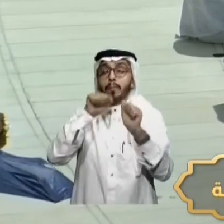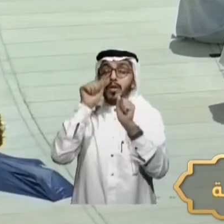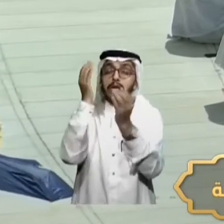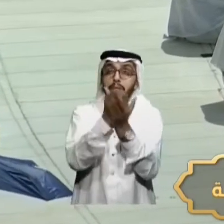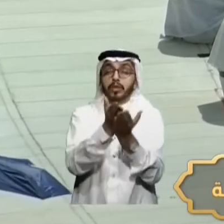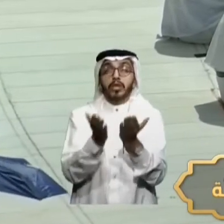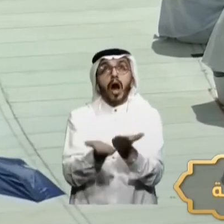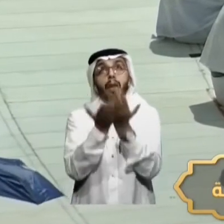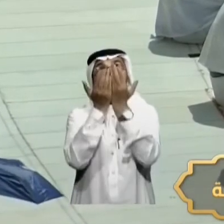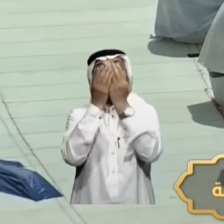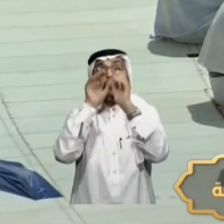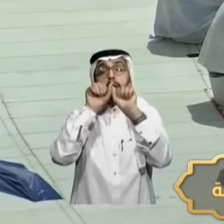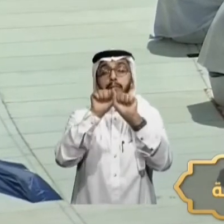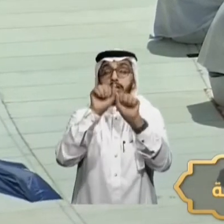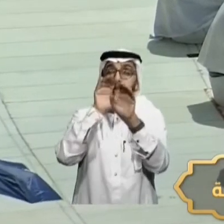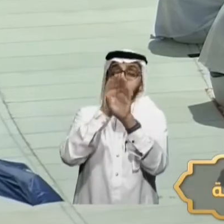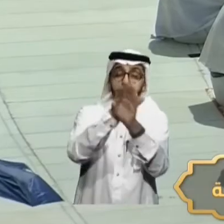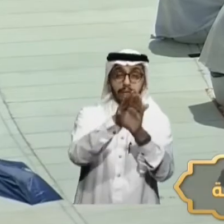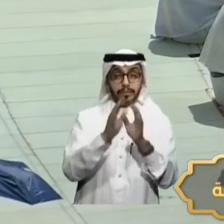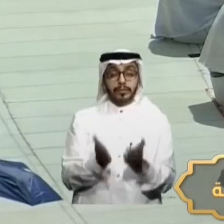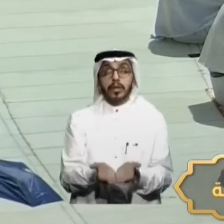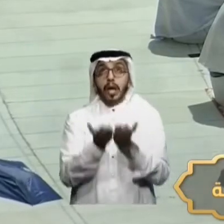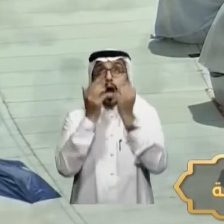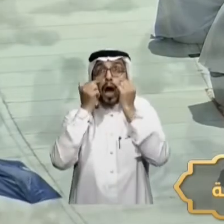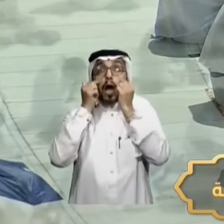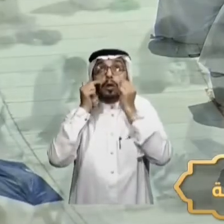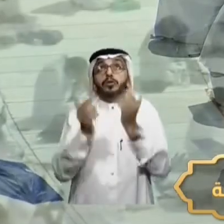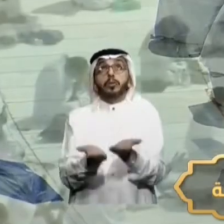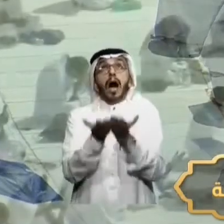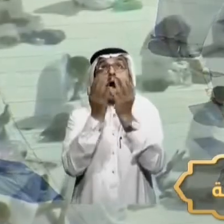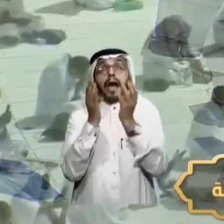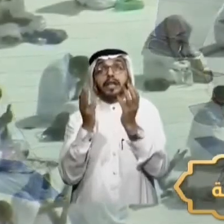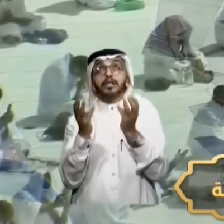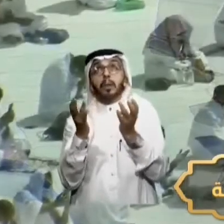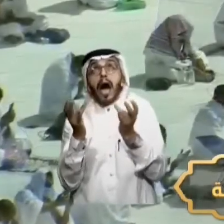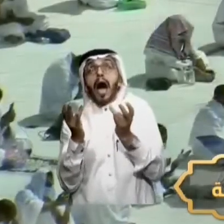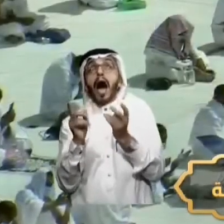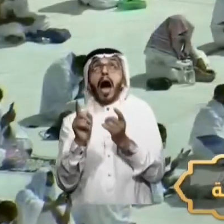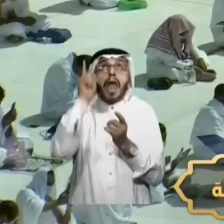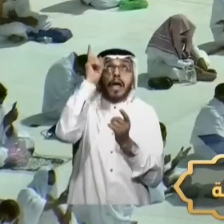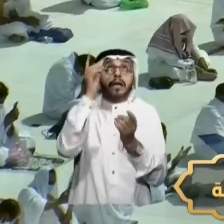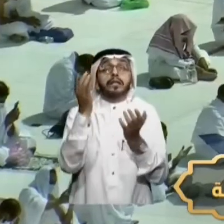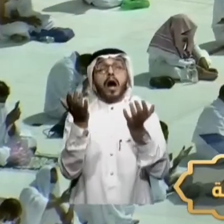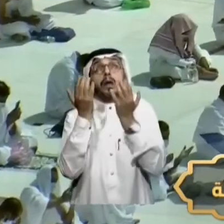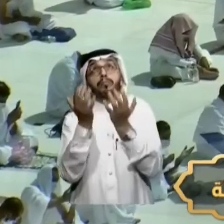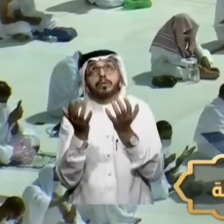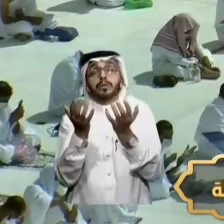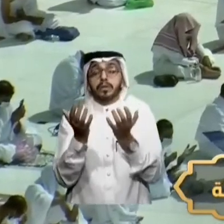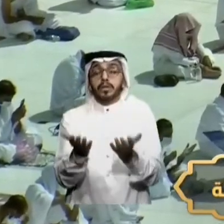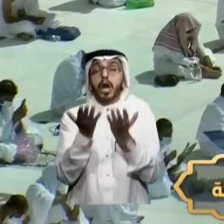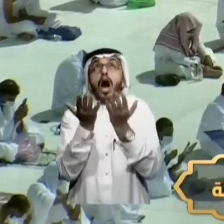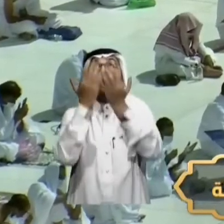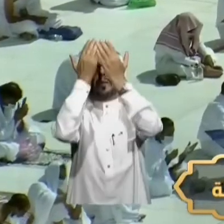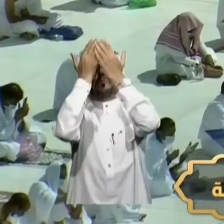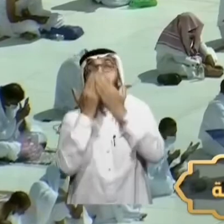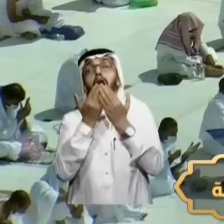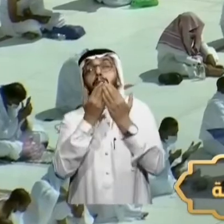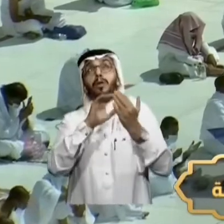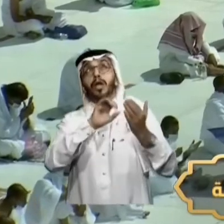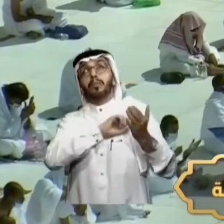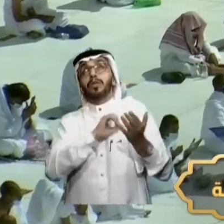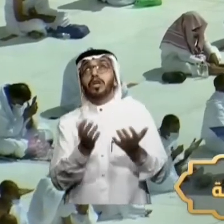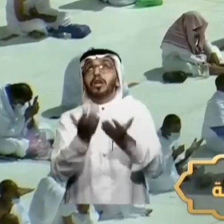عليه وسلم يا رب العالمين. يا حي يا قيوم يا ذا الجلال والإكرام، برحمتك